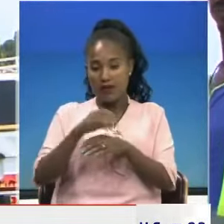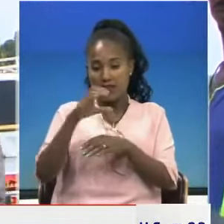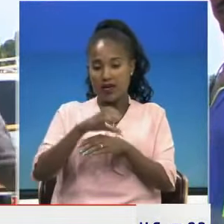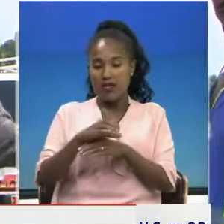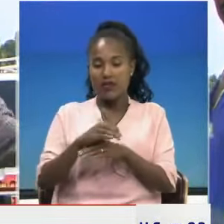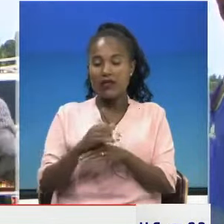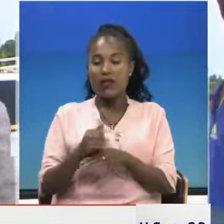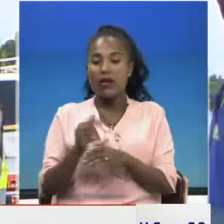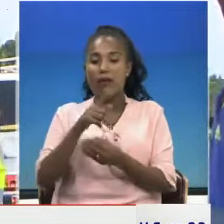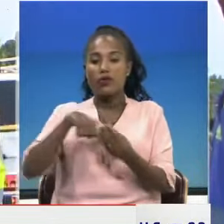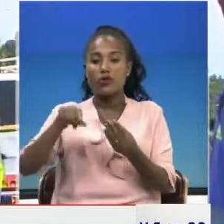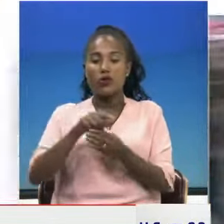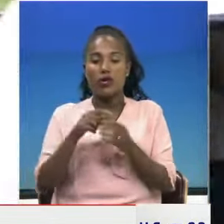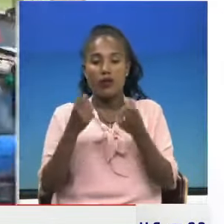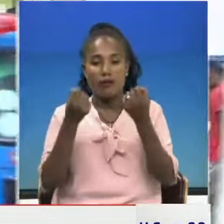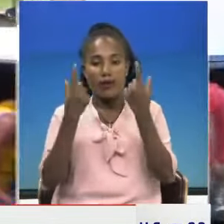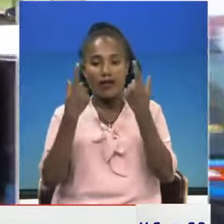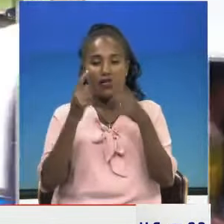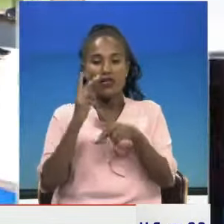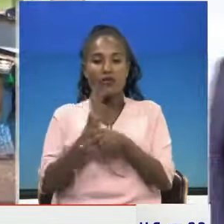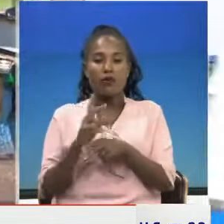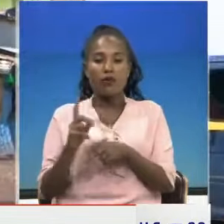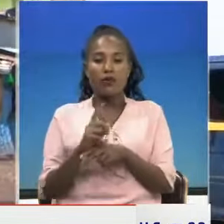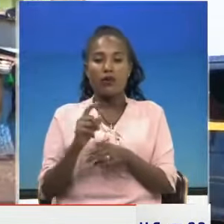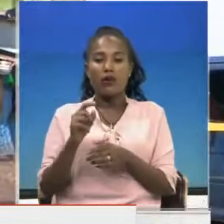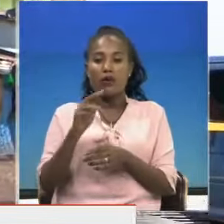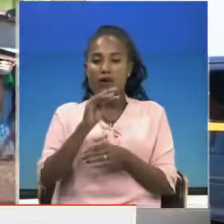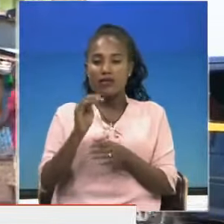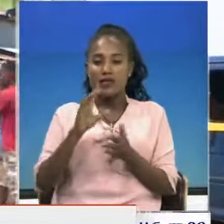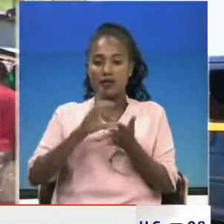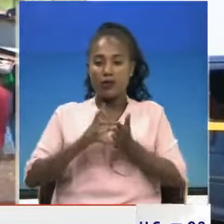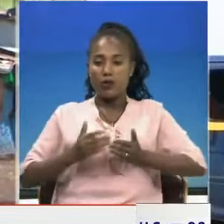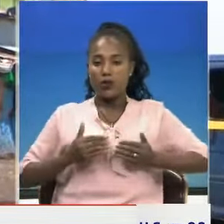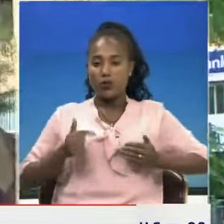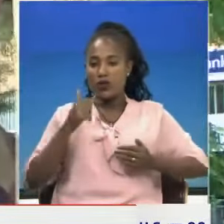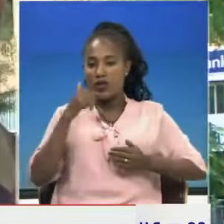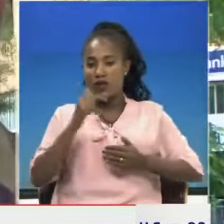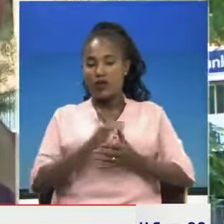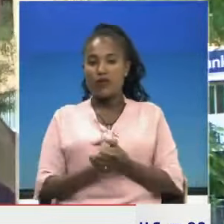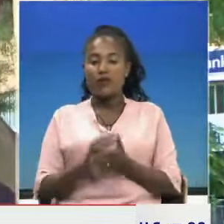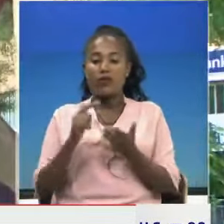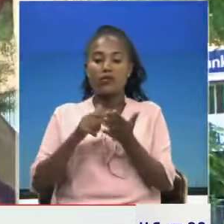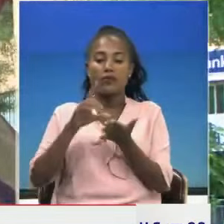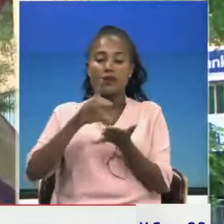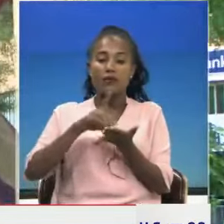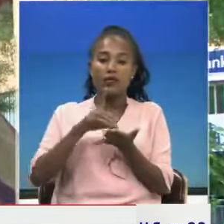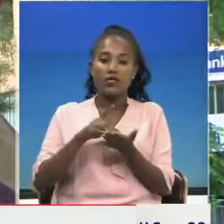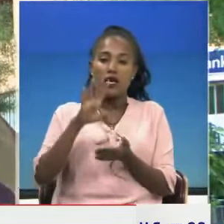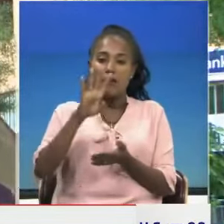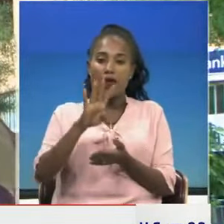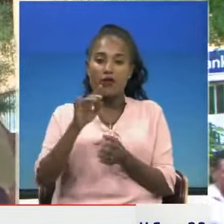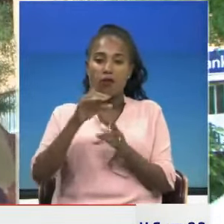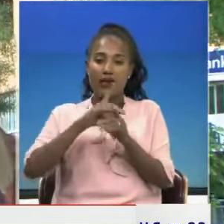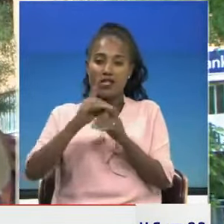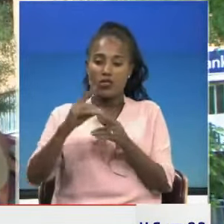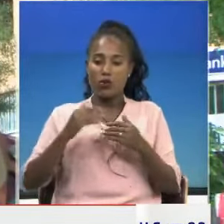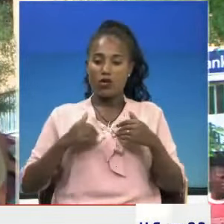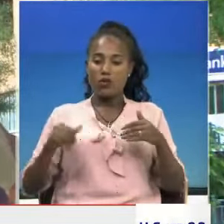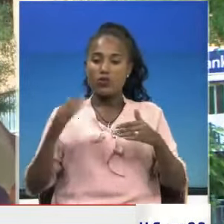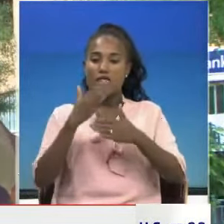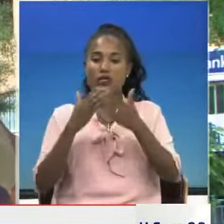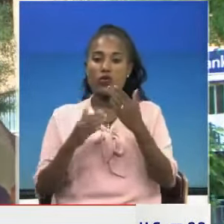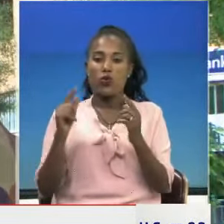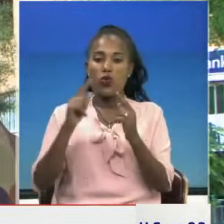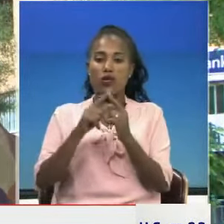እንዳይደርስም አካባቢያቸውን በንቃት እየጠበቁ መሆኑን የማክሰኝት ከተማ ወጣቶች ተናግረዋል። በዚህ በከተማችን በአራቱ ማዕዘን ወጣቶች